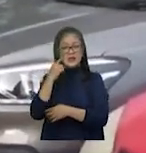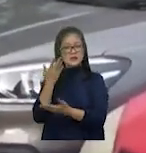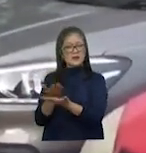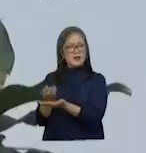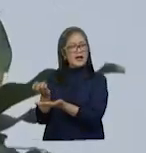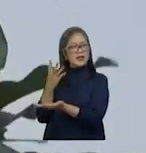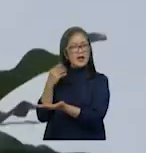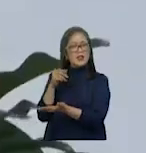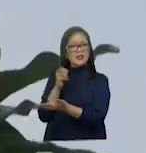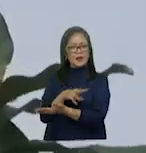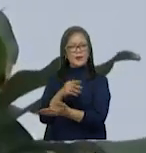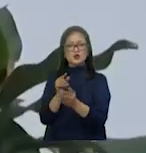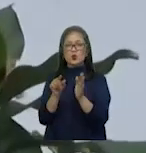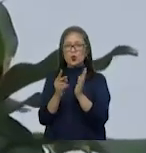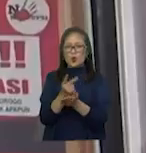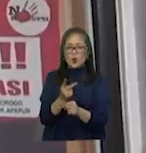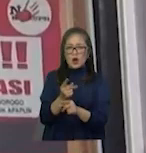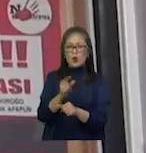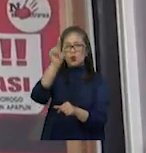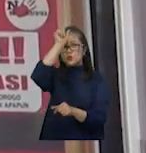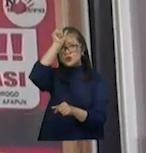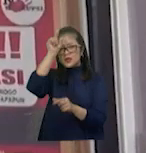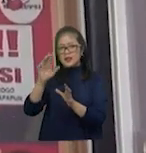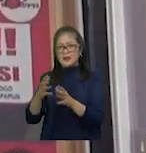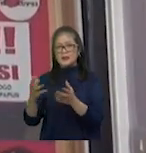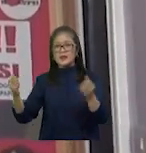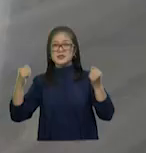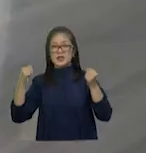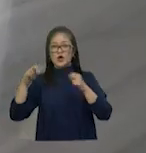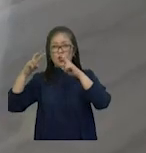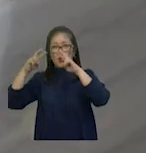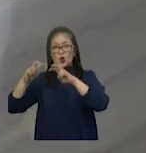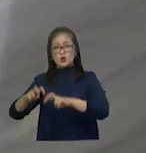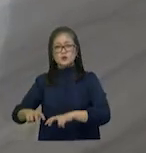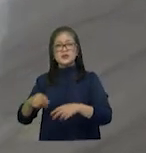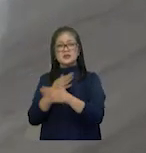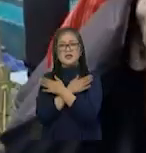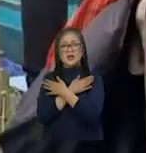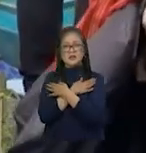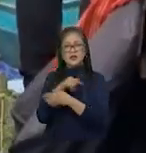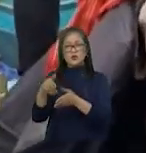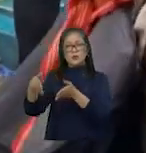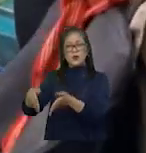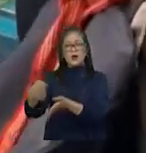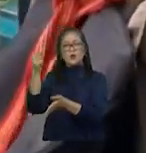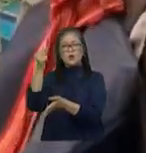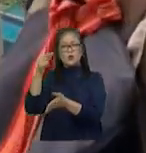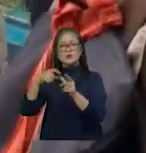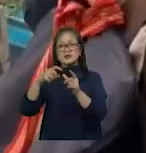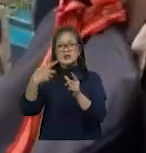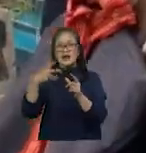guru, ustadz, dan juga tim medis. Otopsi jenazah juga telah dilakukan di Pemakaman Umum Selayur, Kalidoni,